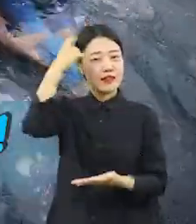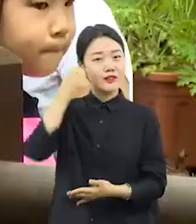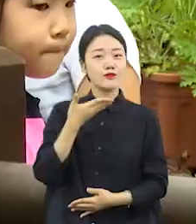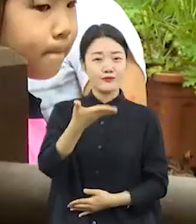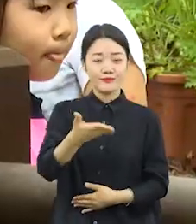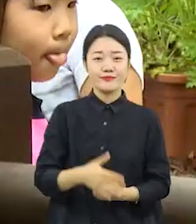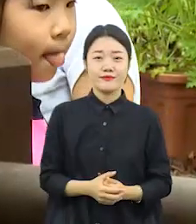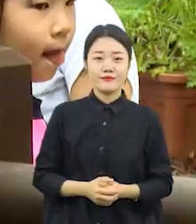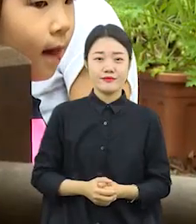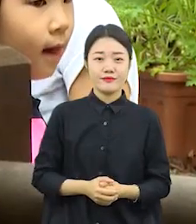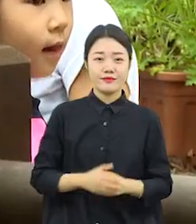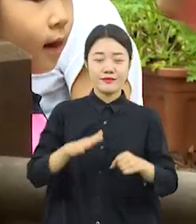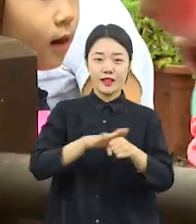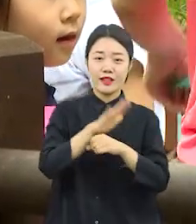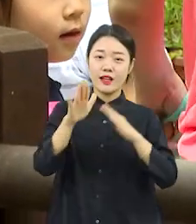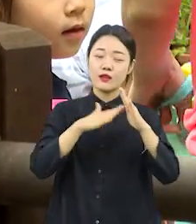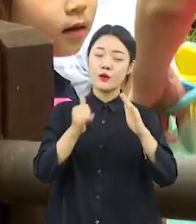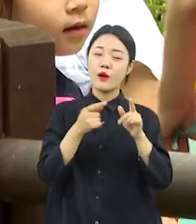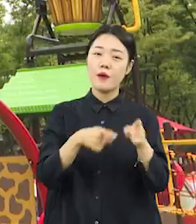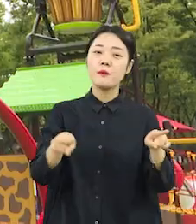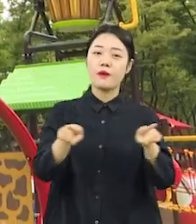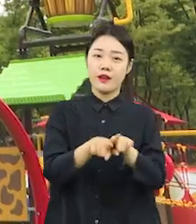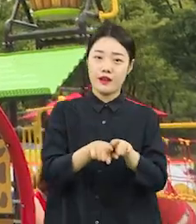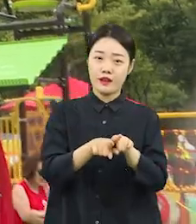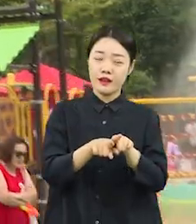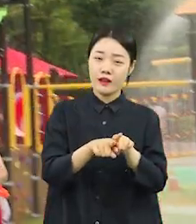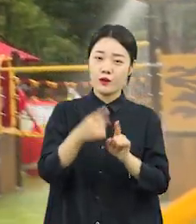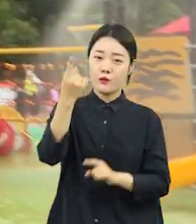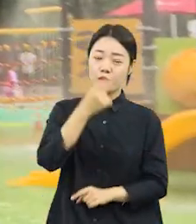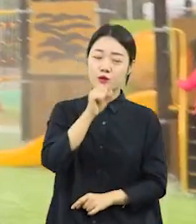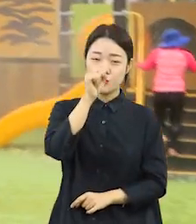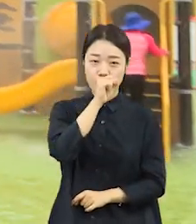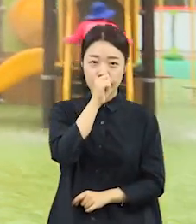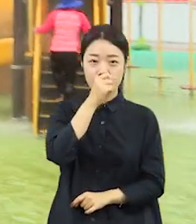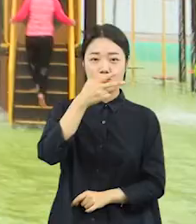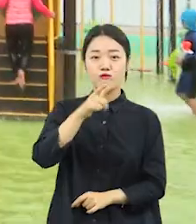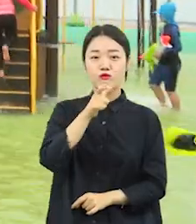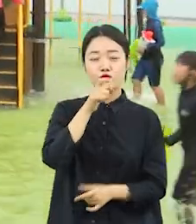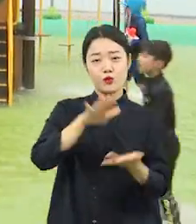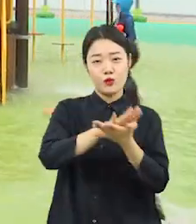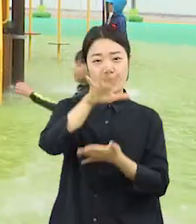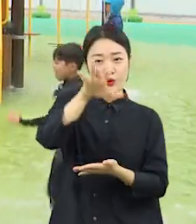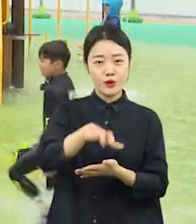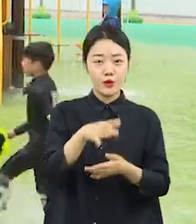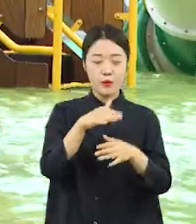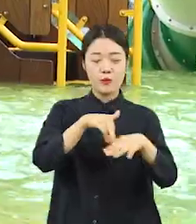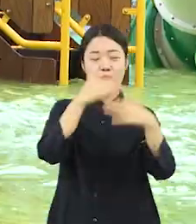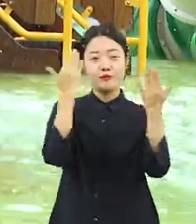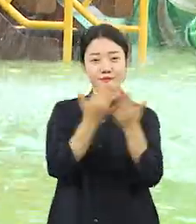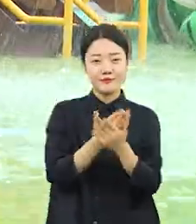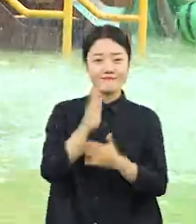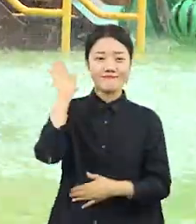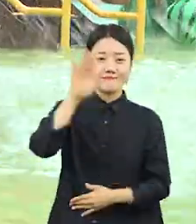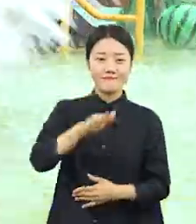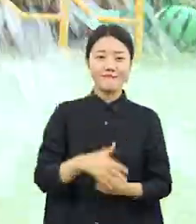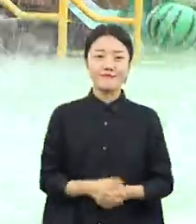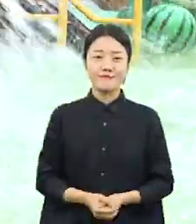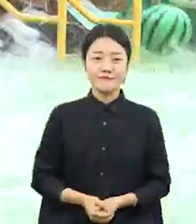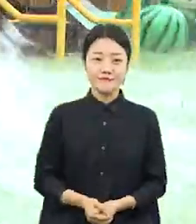예정입니다. 사랑하는 가족과 함께하기에 더할 나위 없이 좋은 부평구 물놀이장으로 모두 함께